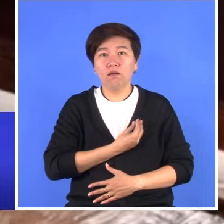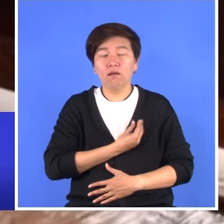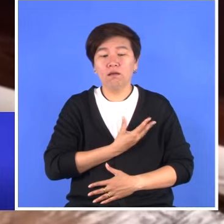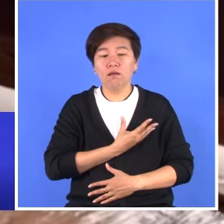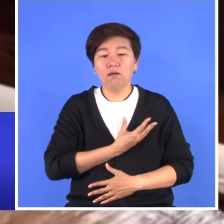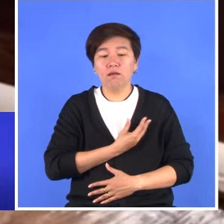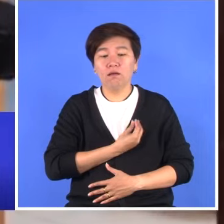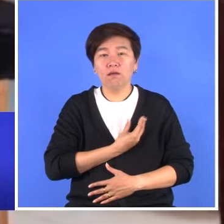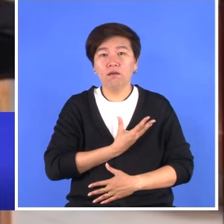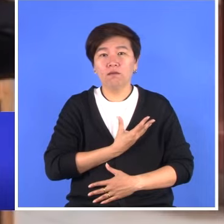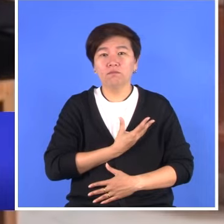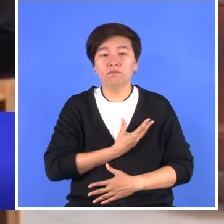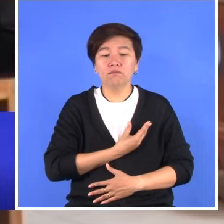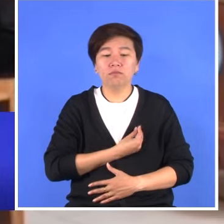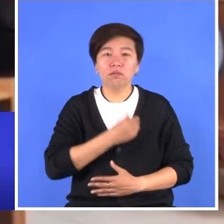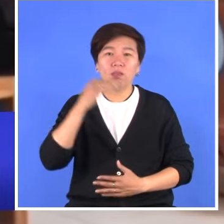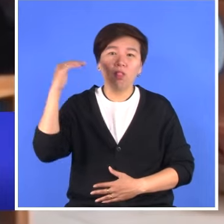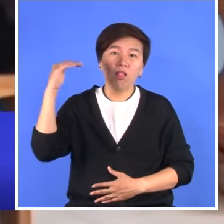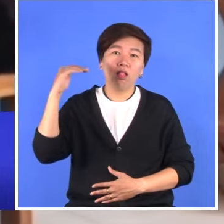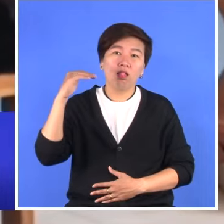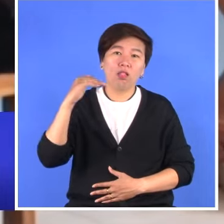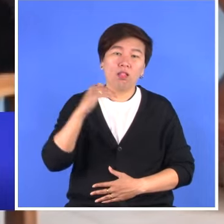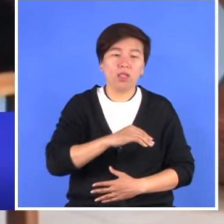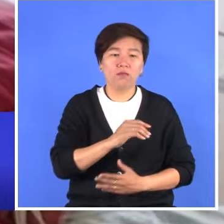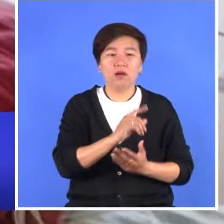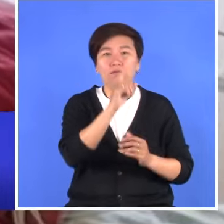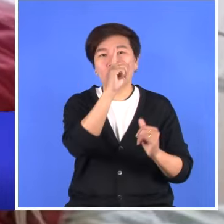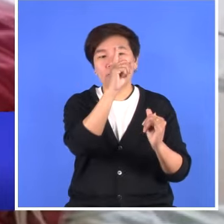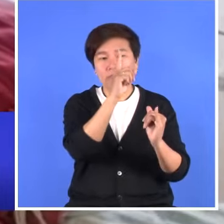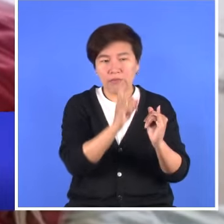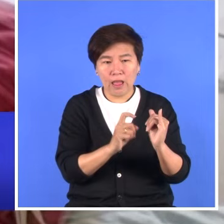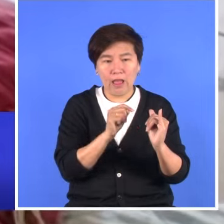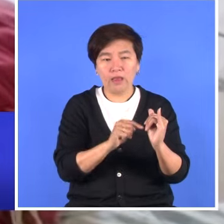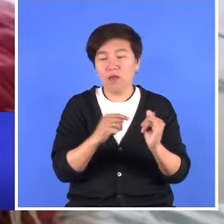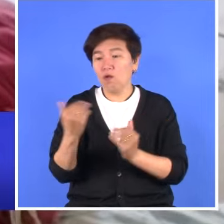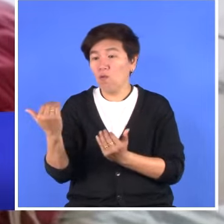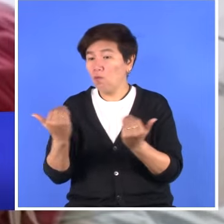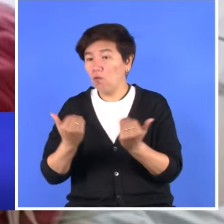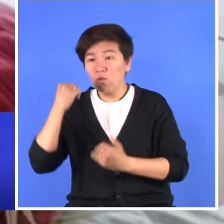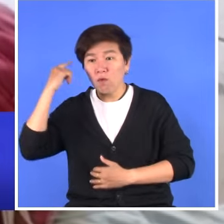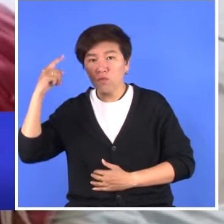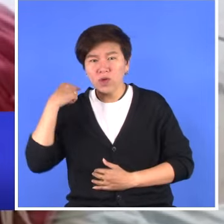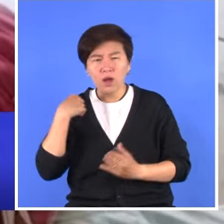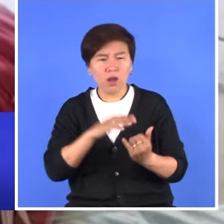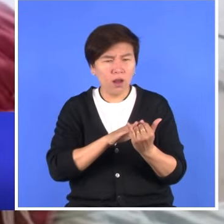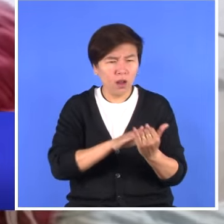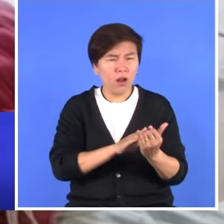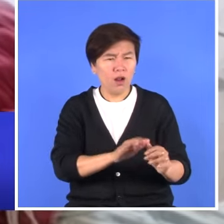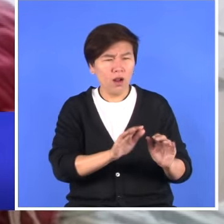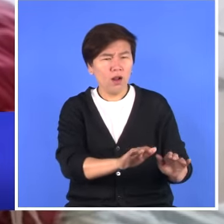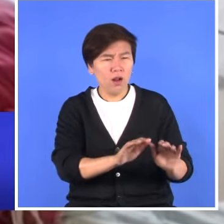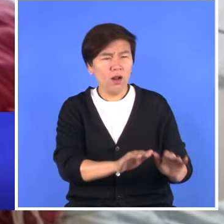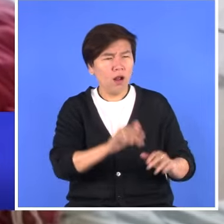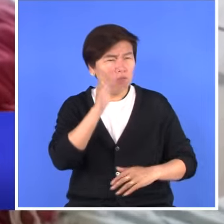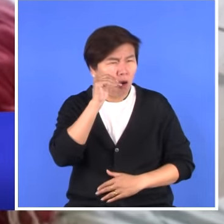ว่าคุณผู้ชมความที่ทำใจไม่ได้ไปกอดแล้วก็เขย่าตัวพ่อๆๆๆปรากฏว่าคุณลุงชาชายค่อยๆลืมตา